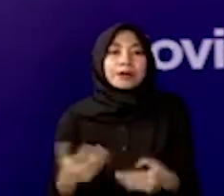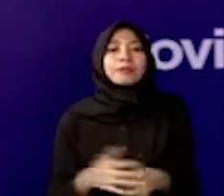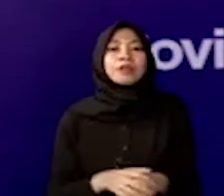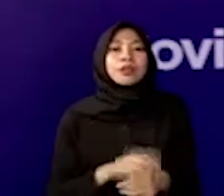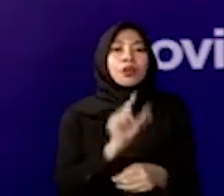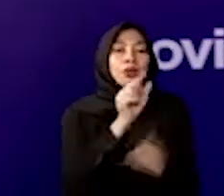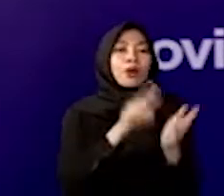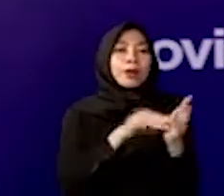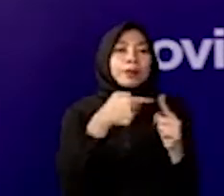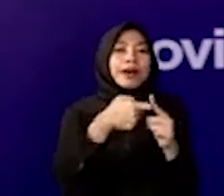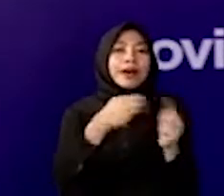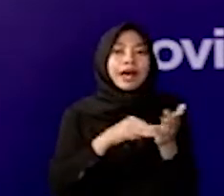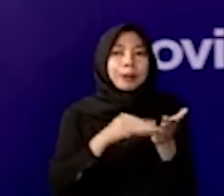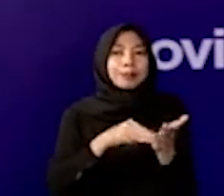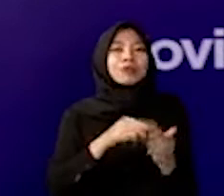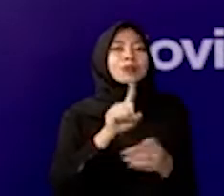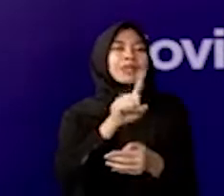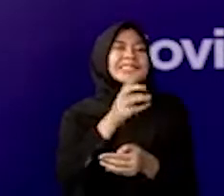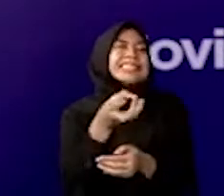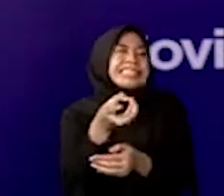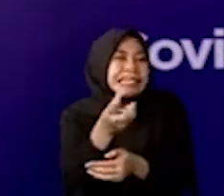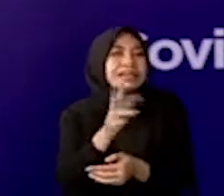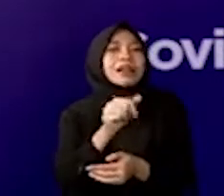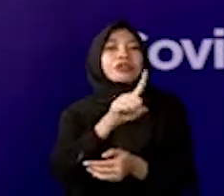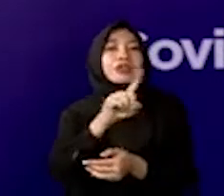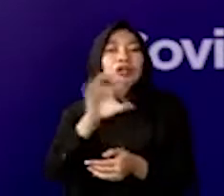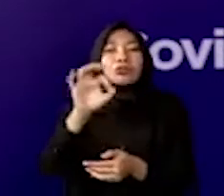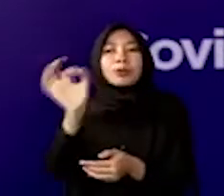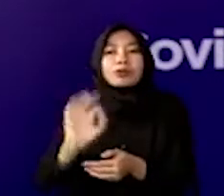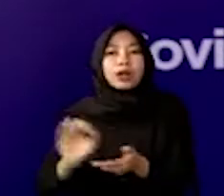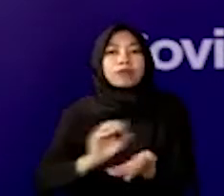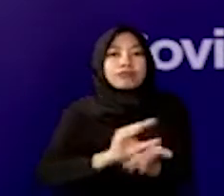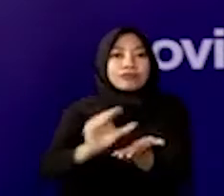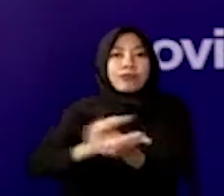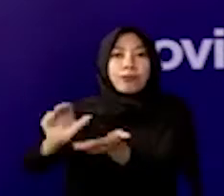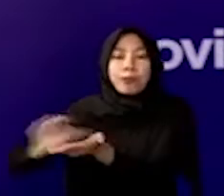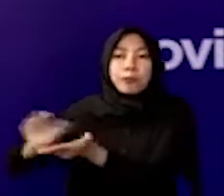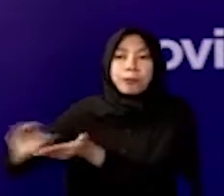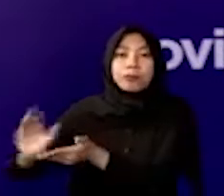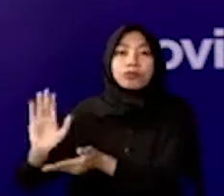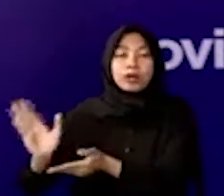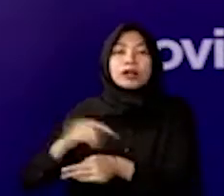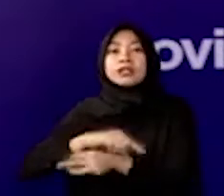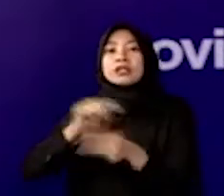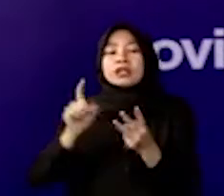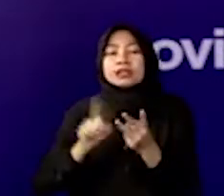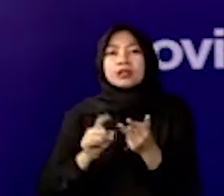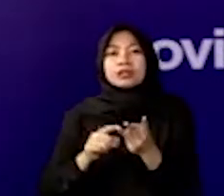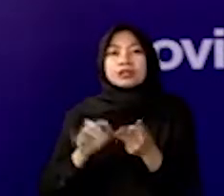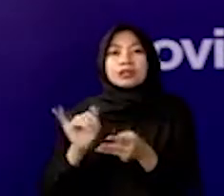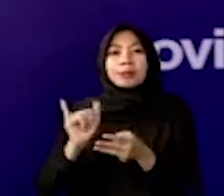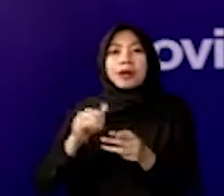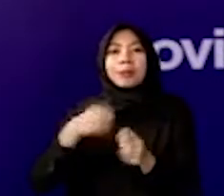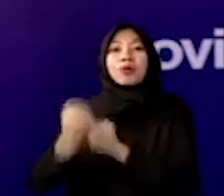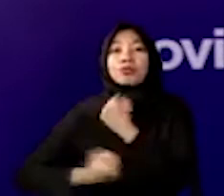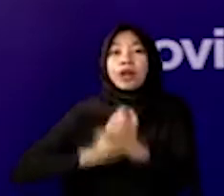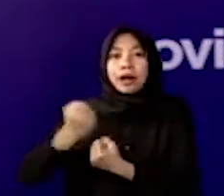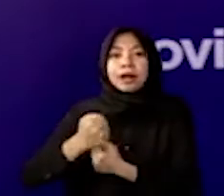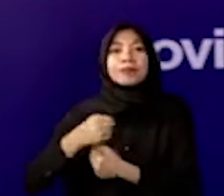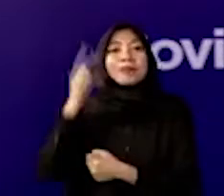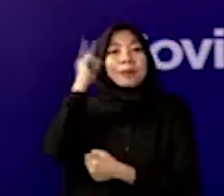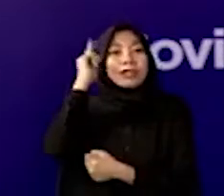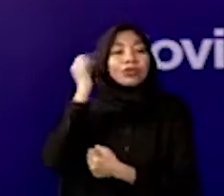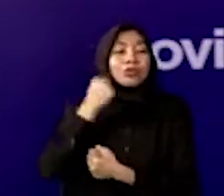sektor UMKM sudah hampir 100% pemulihannya dari e dananya kemudian sektor eh korporasi juga